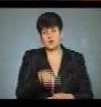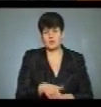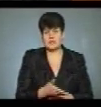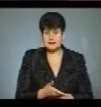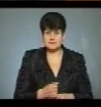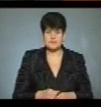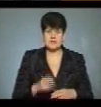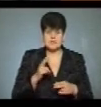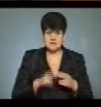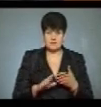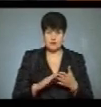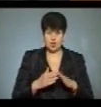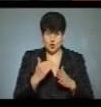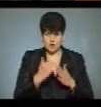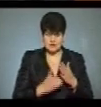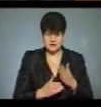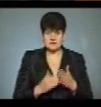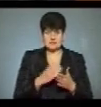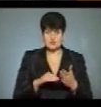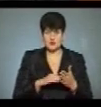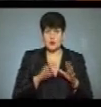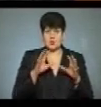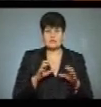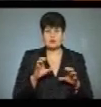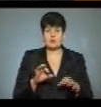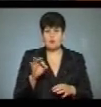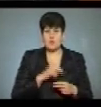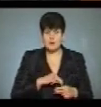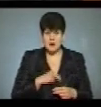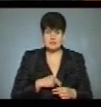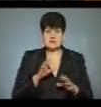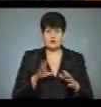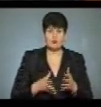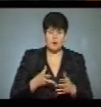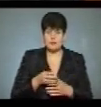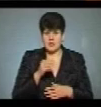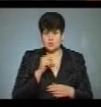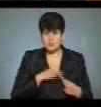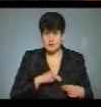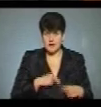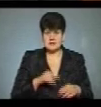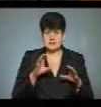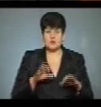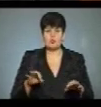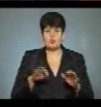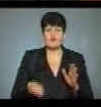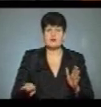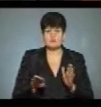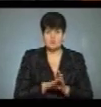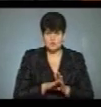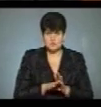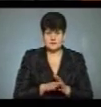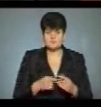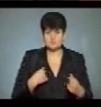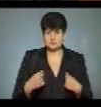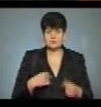Прикінцеві положення цього закону скасовують Кодекс законів про працю, скасовують Закон про оплату праці і Закон про відпустки. Потерпатимуть